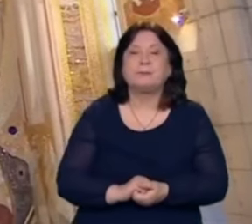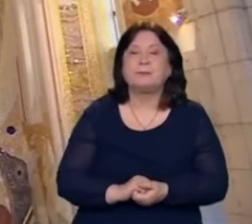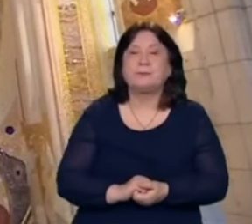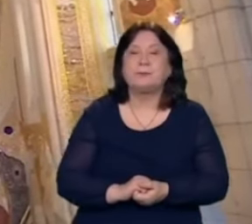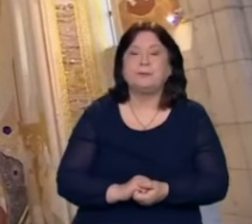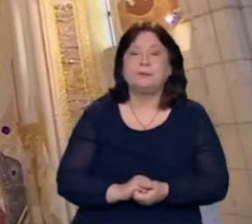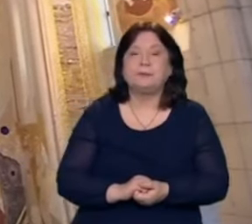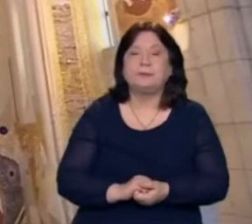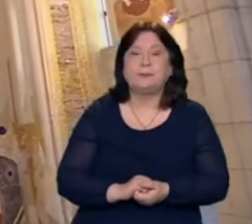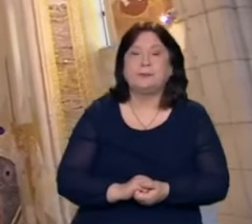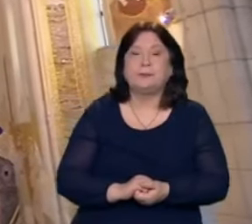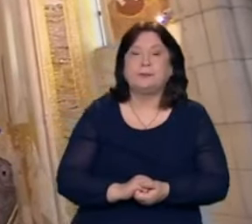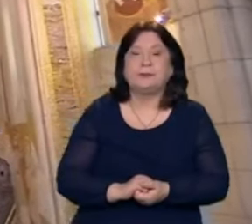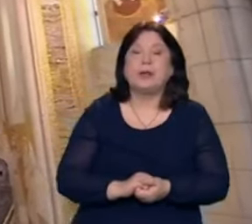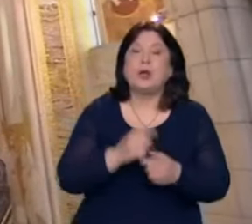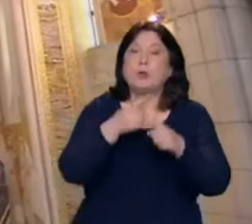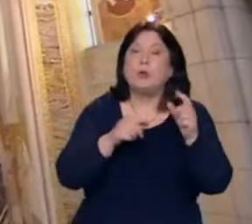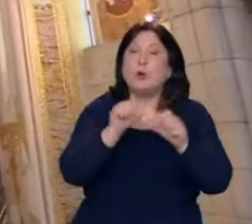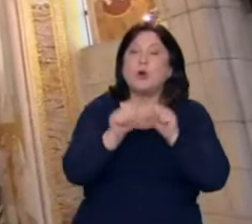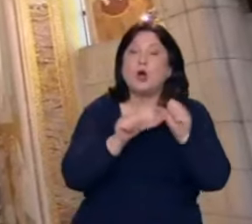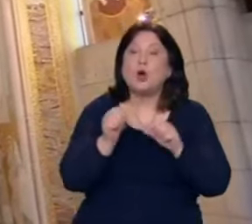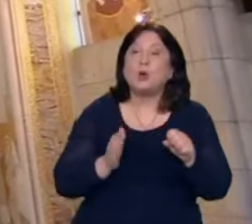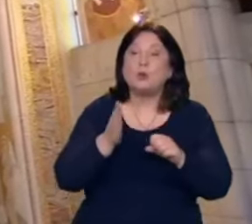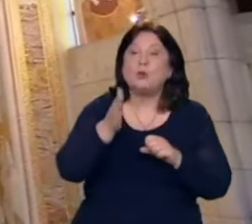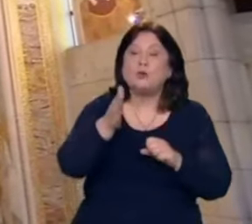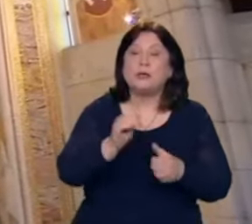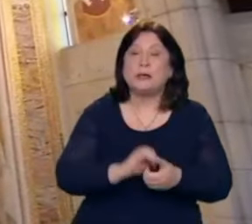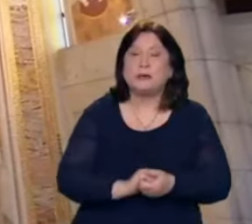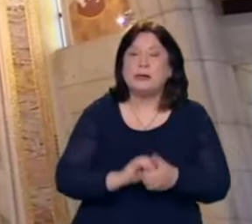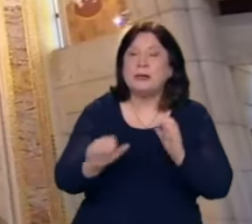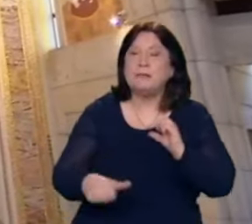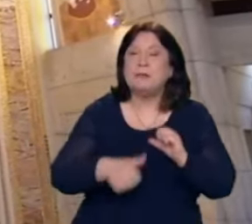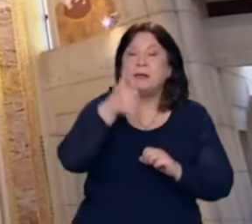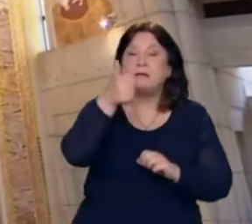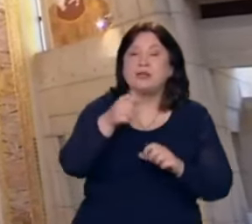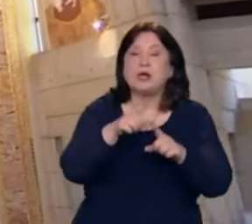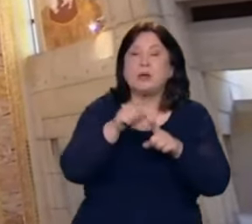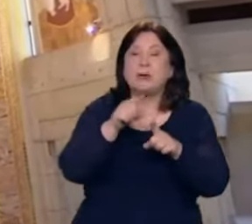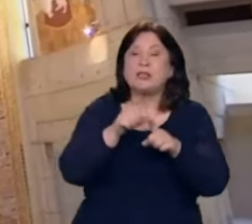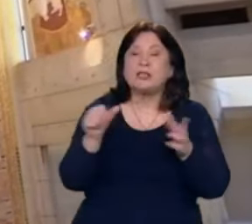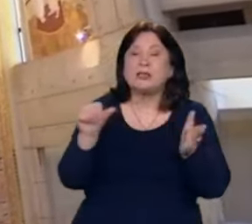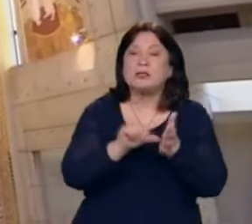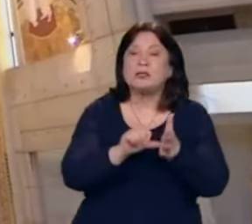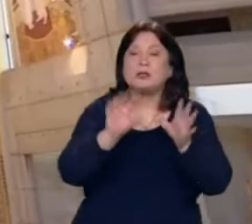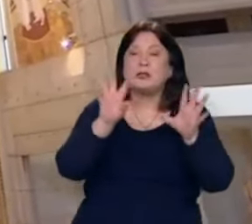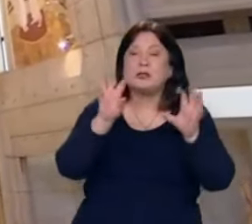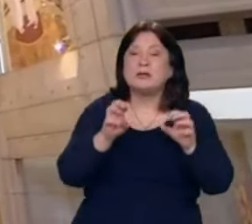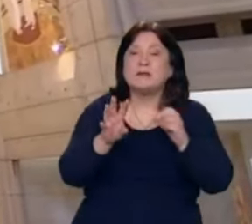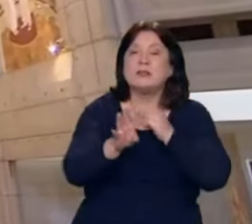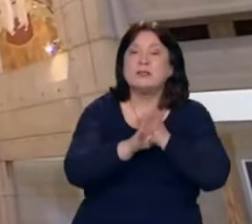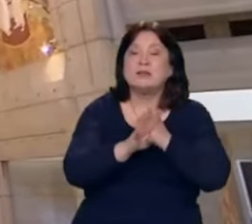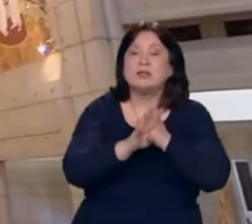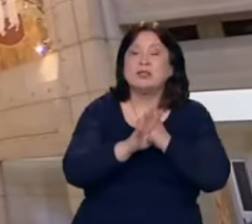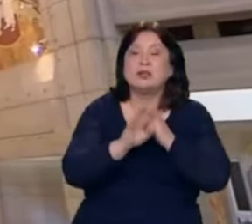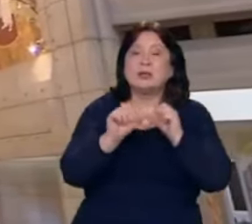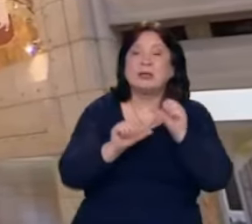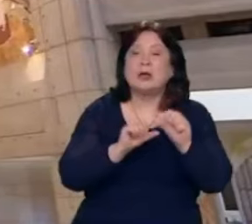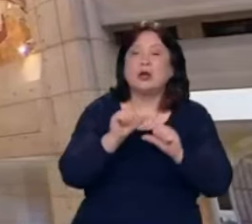stworzenie prawie pół roku Później 1 października 1999